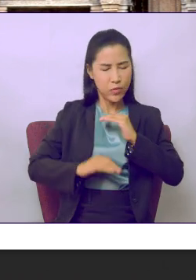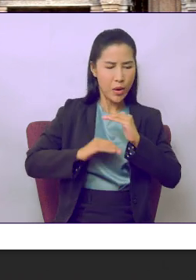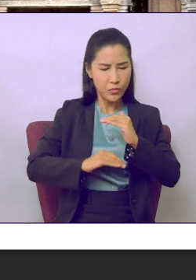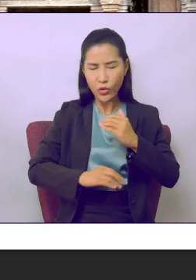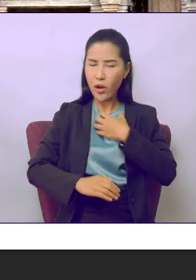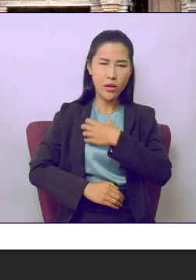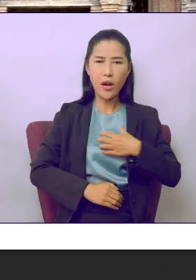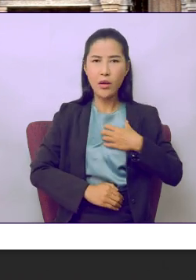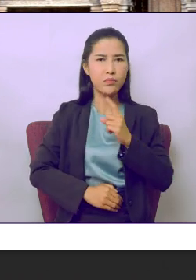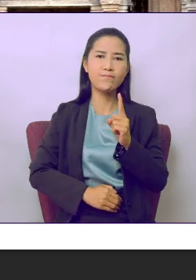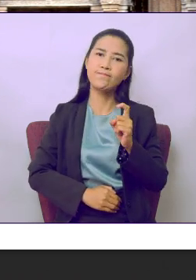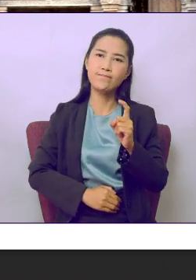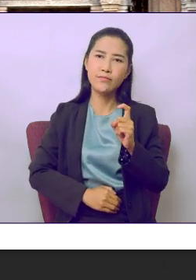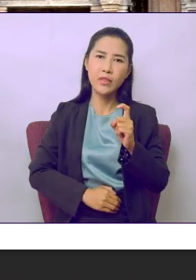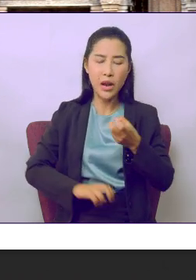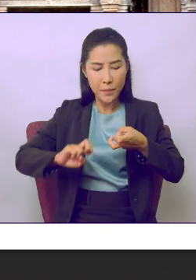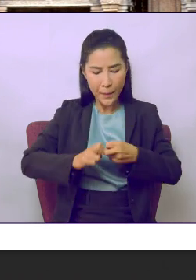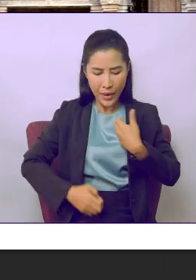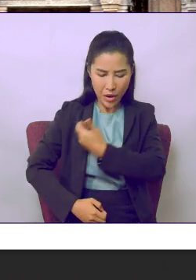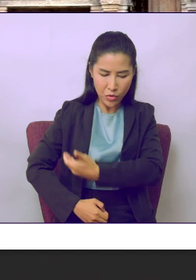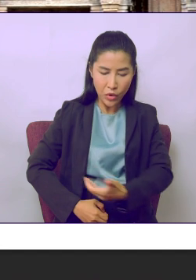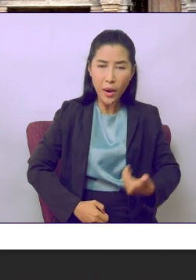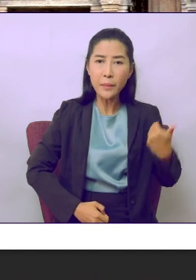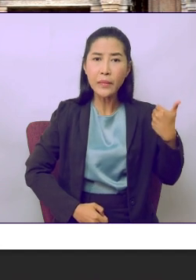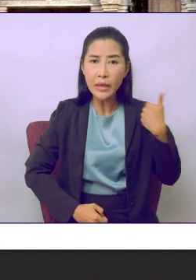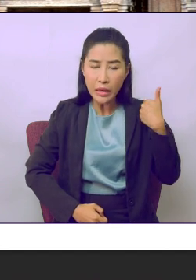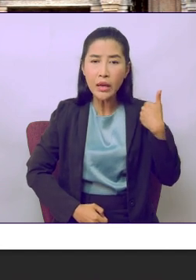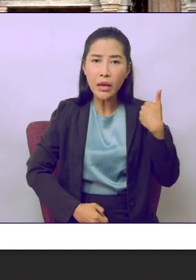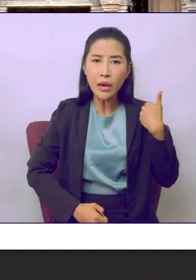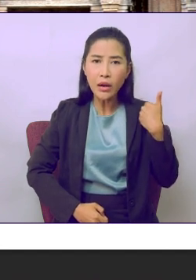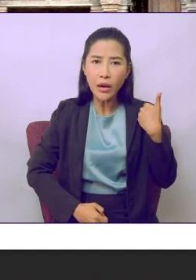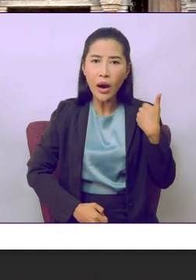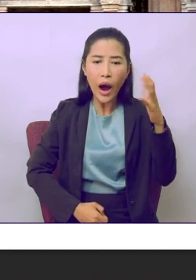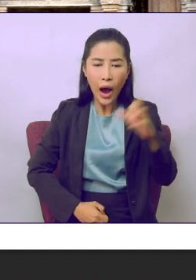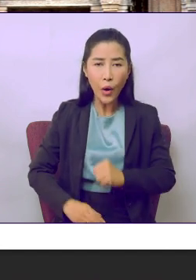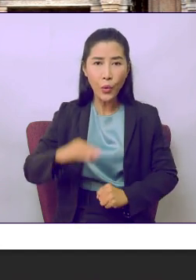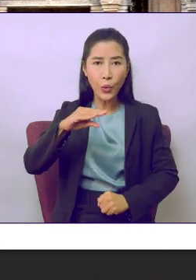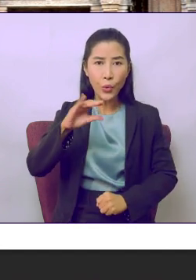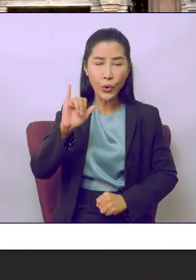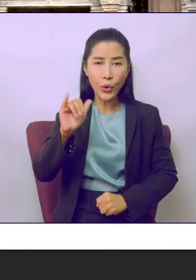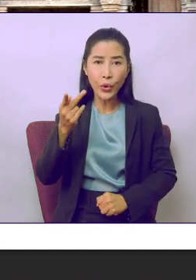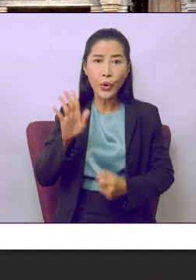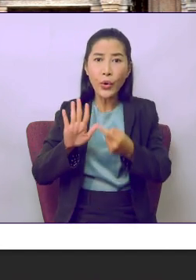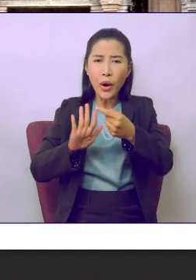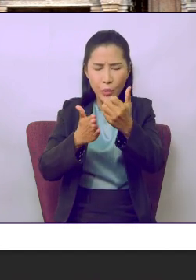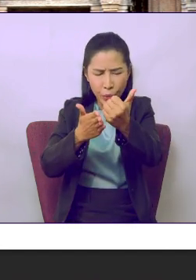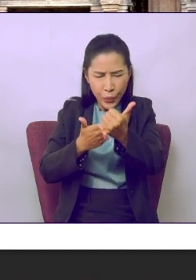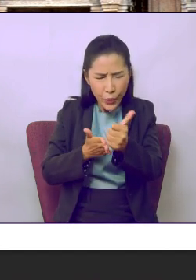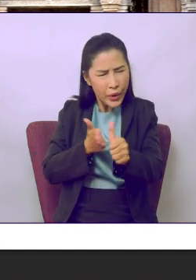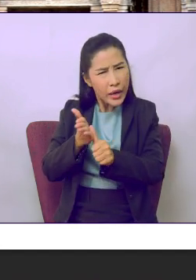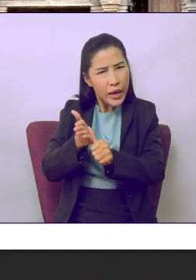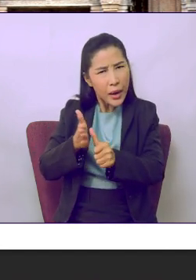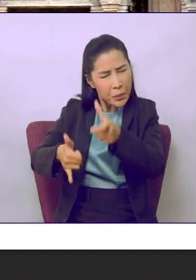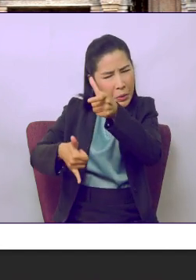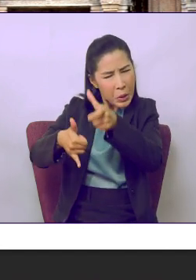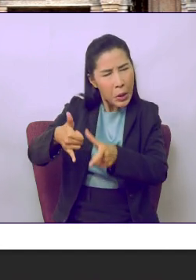ปัญหาเรื่องสุขภาพนะครับก็เลยอ่าใช้โยคะเนี่ยเป็นเครื่องมือนะครับในการแก้ไขพฤติกรรมที่ไม่ดีนะ